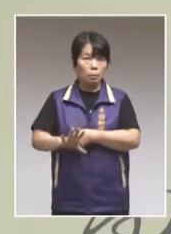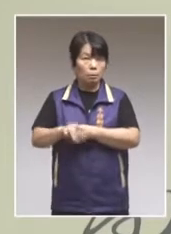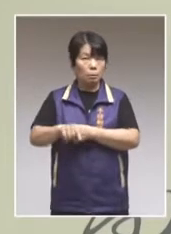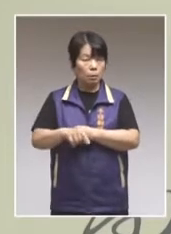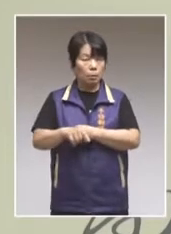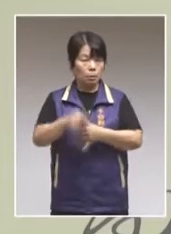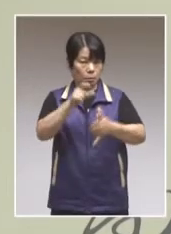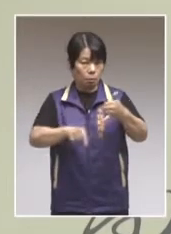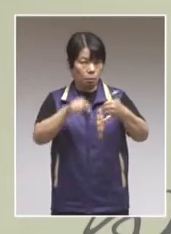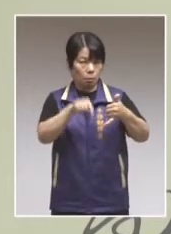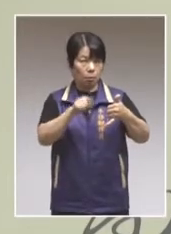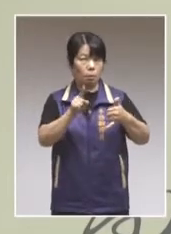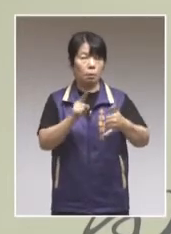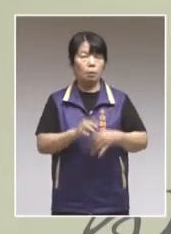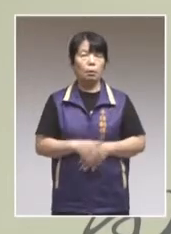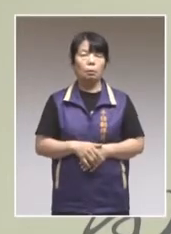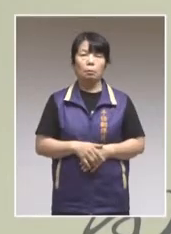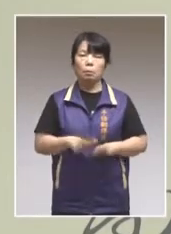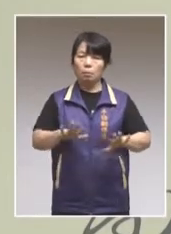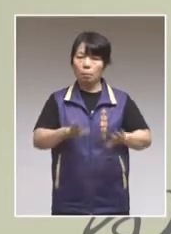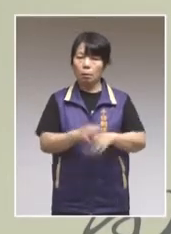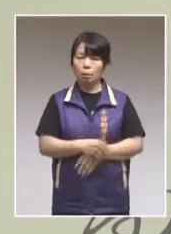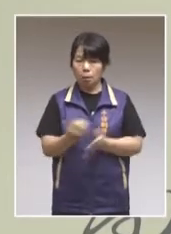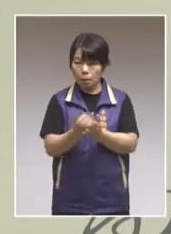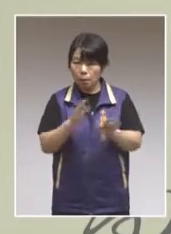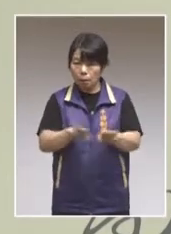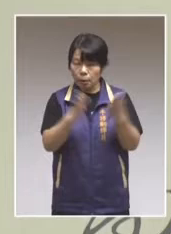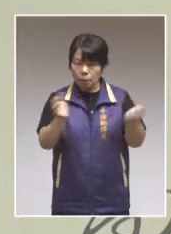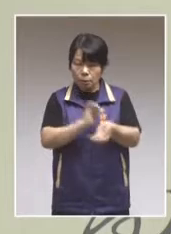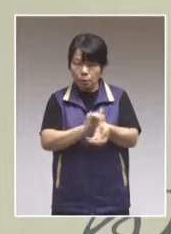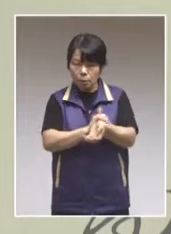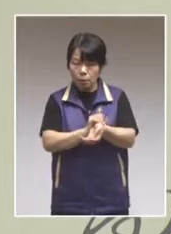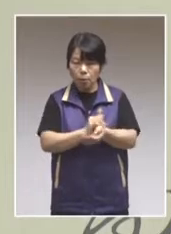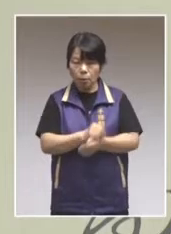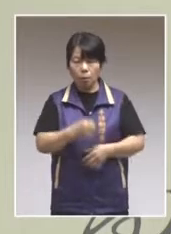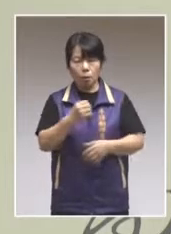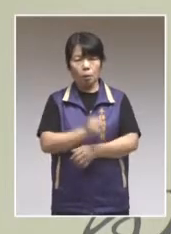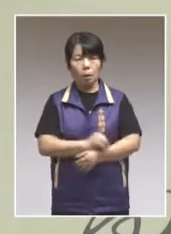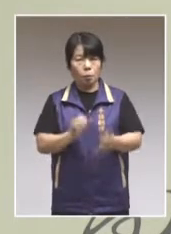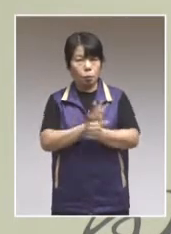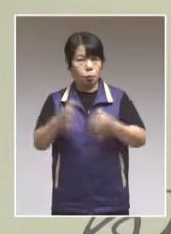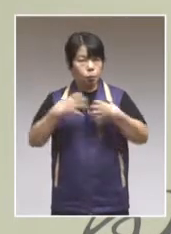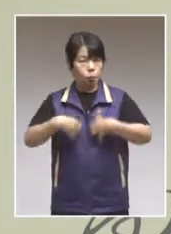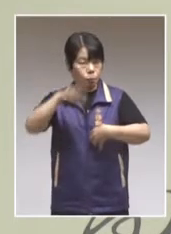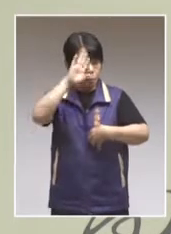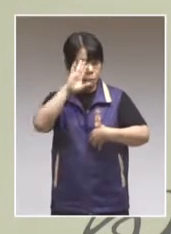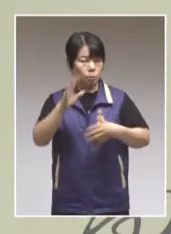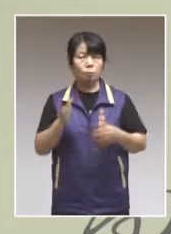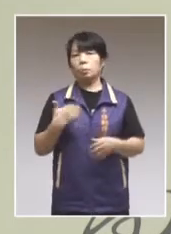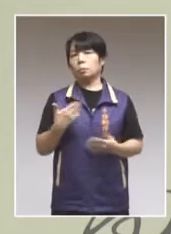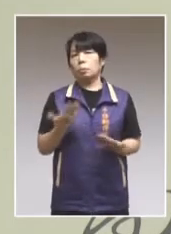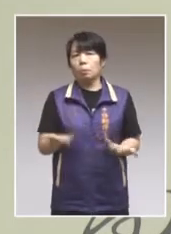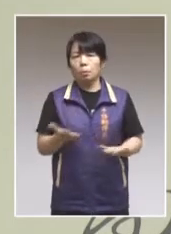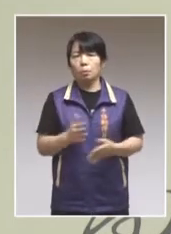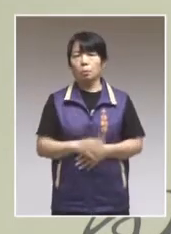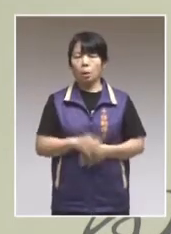案，那实际上他一开始的时候并没有被诊断成新冠，那后续才知道说他是一个新